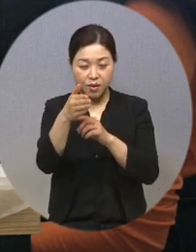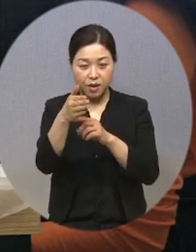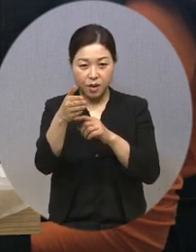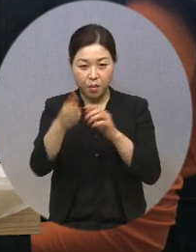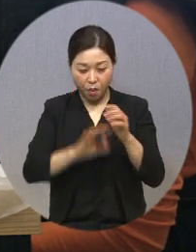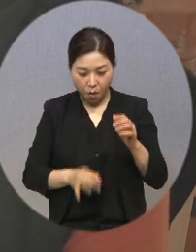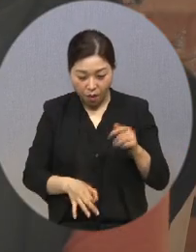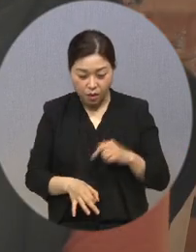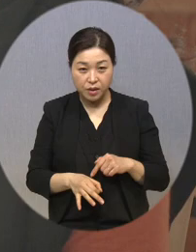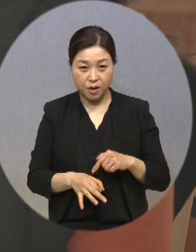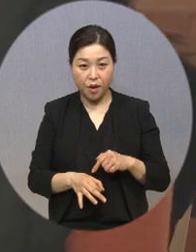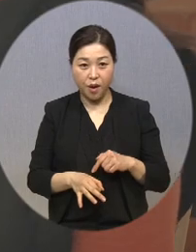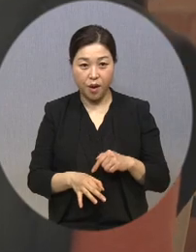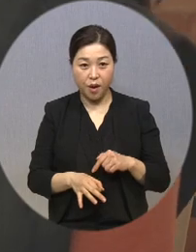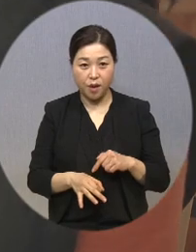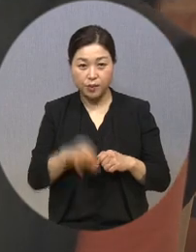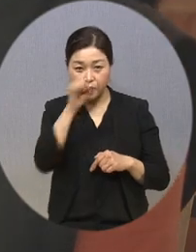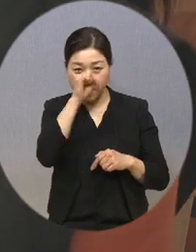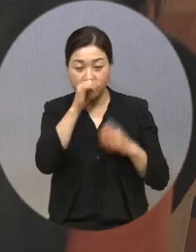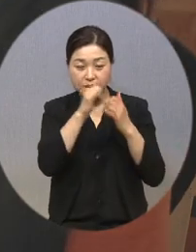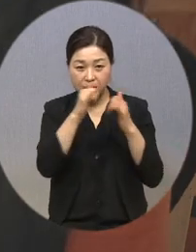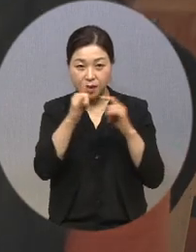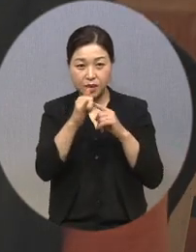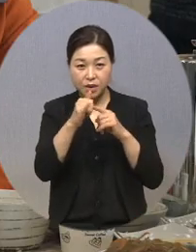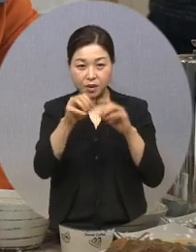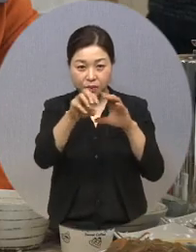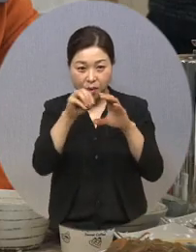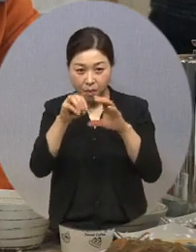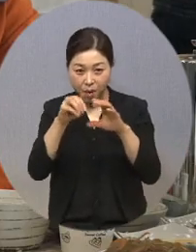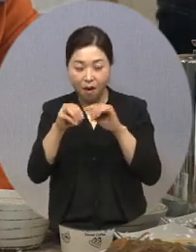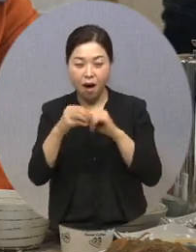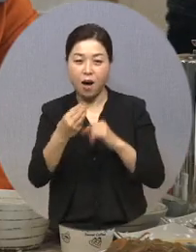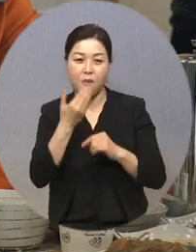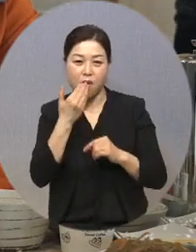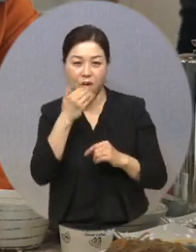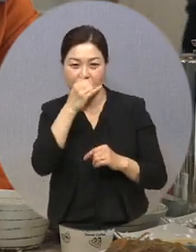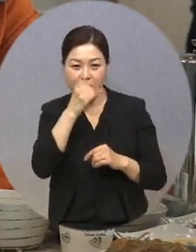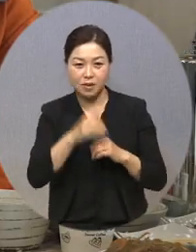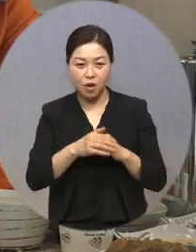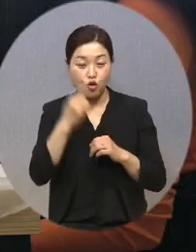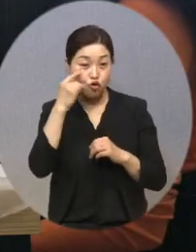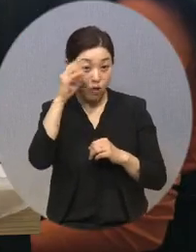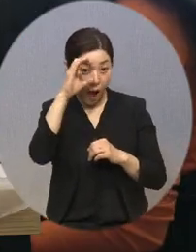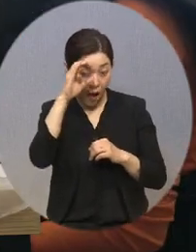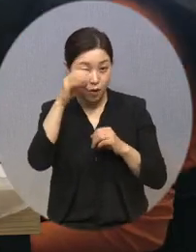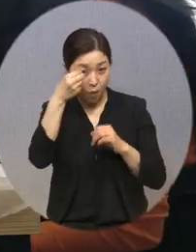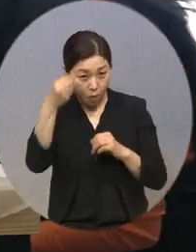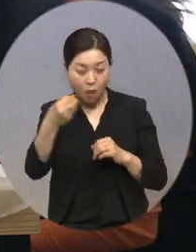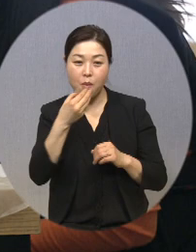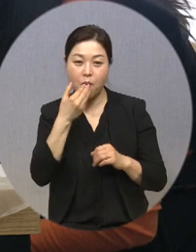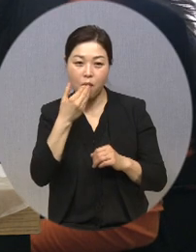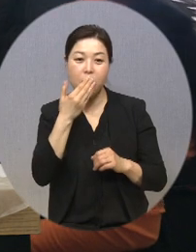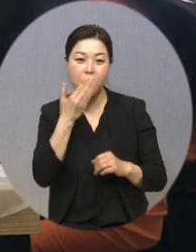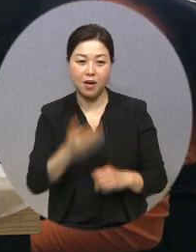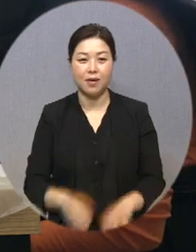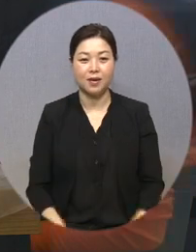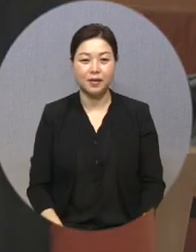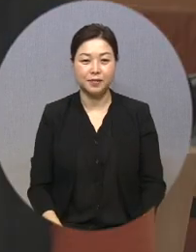막 이렇게 뽑아 드시거든요. 전 누날도 먹어요. 네. 오늘 즉 추억에서 보여주신다고 누날 드시는 거를. 누날 쇼